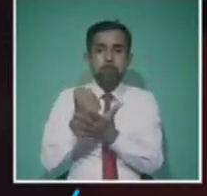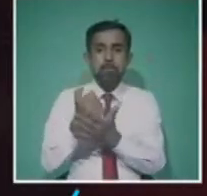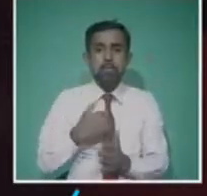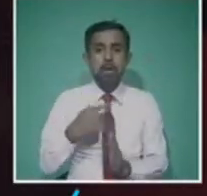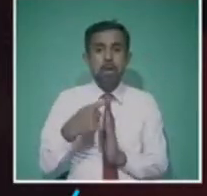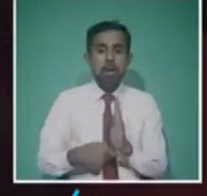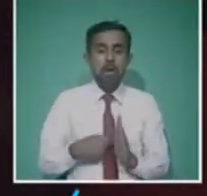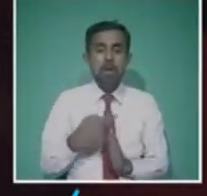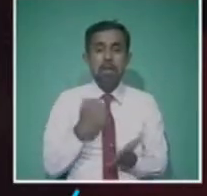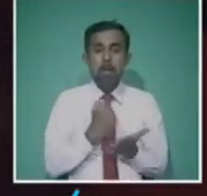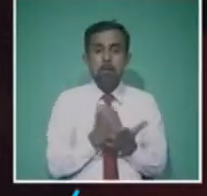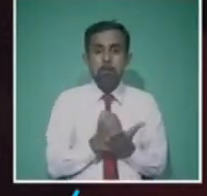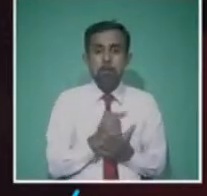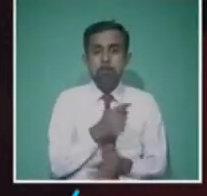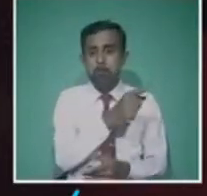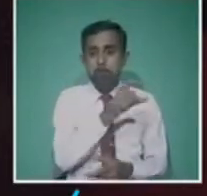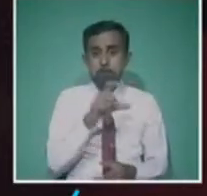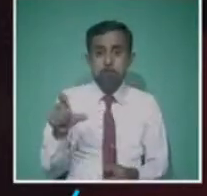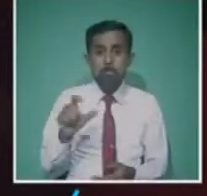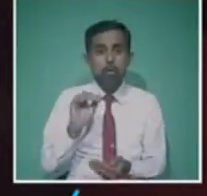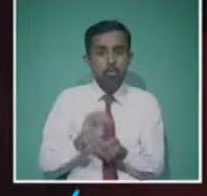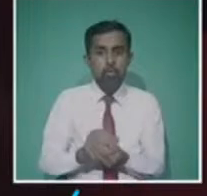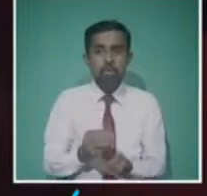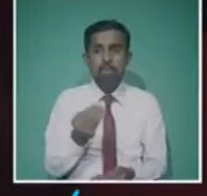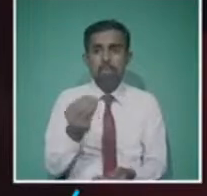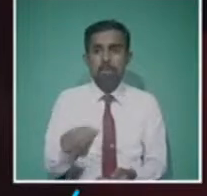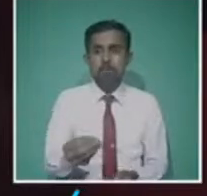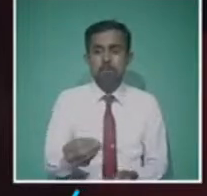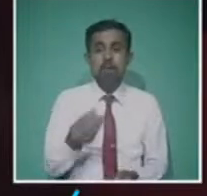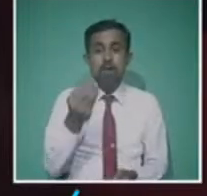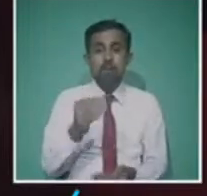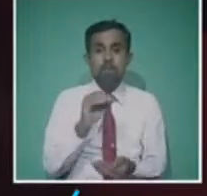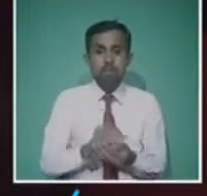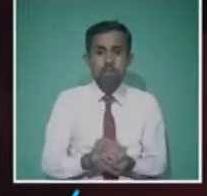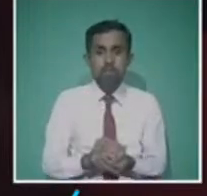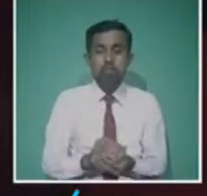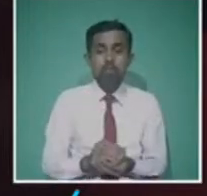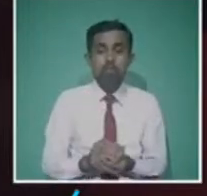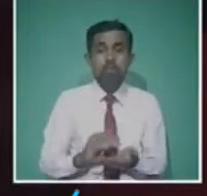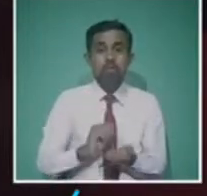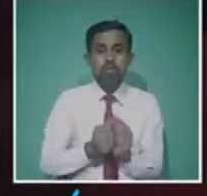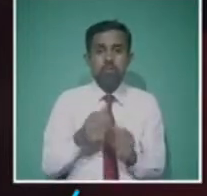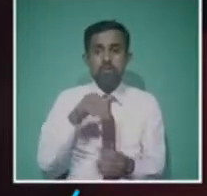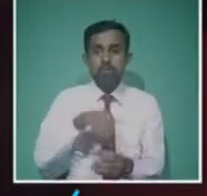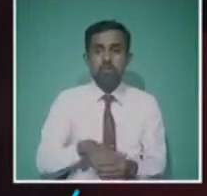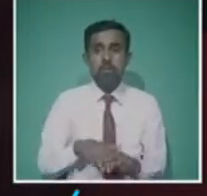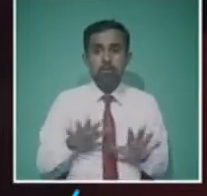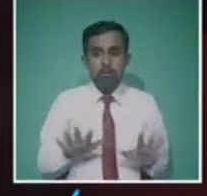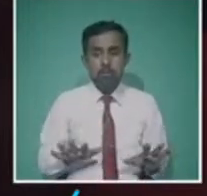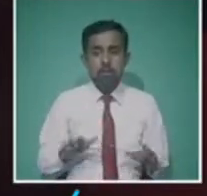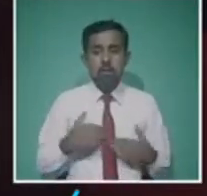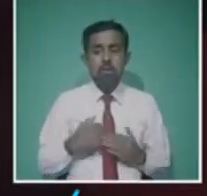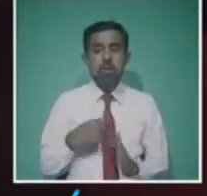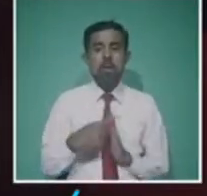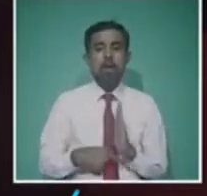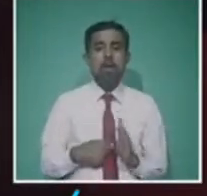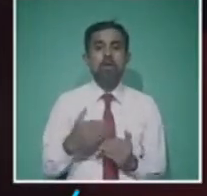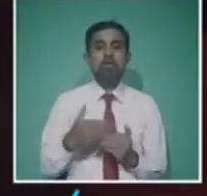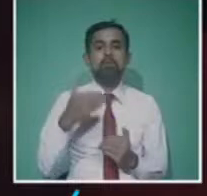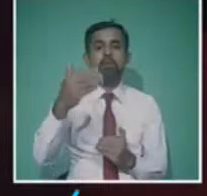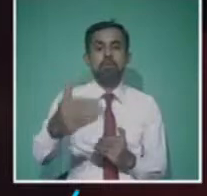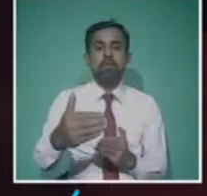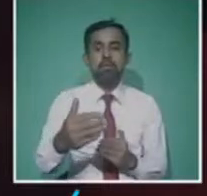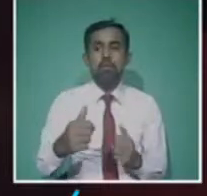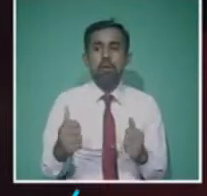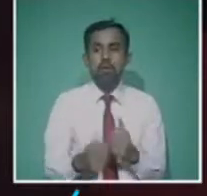අපේ රටේ තියෙන බැංකු පද්ධතියට යම් ආරක්ෂාවක් ලැබෙනවා. ඒ ලැබෙන ආරක්ෂාව සහ ප්‍රතිසංස්කරණ තුලින් තමයි අපි අපේ රටේ අපේ අනාගත